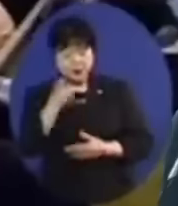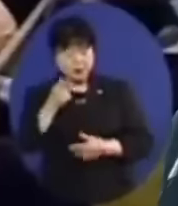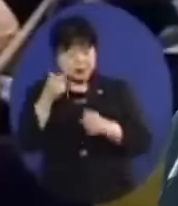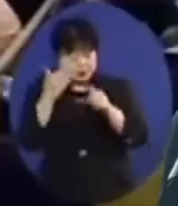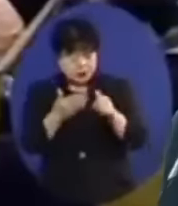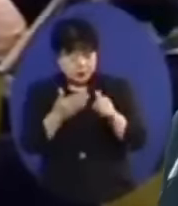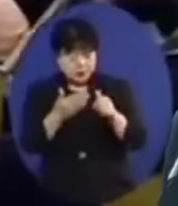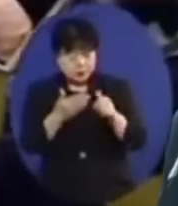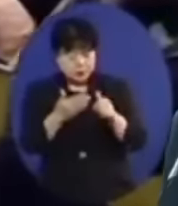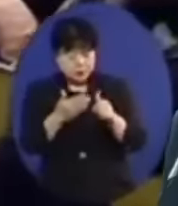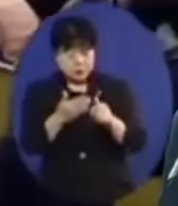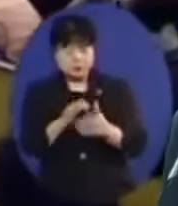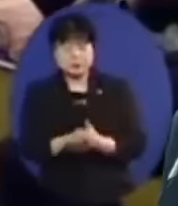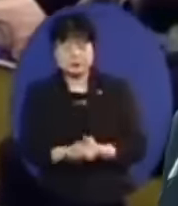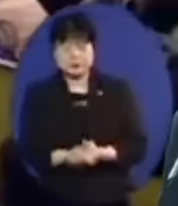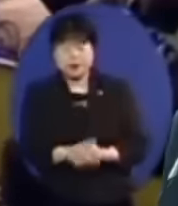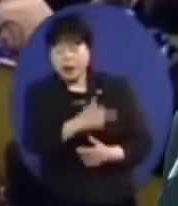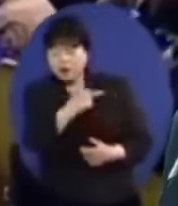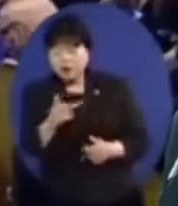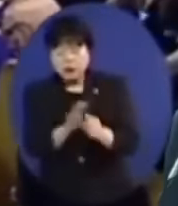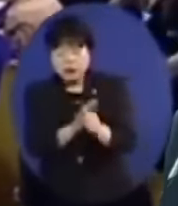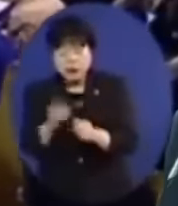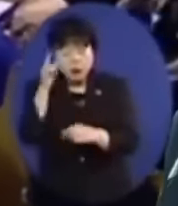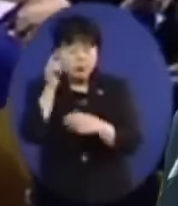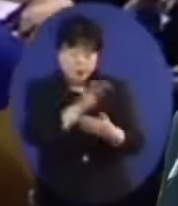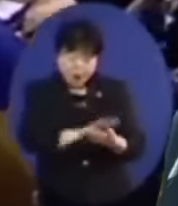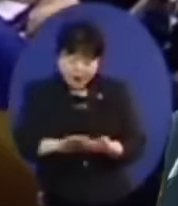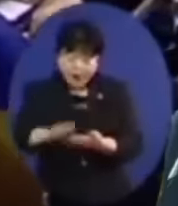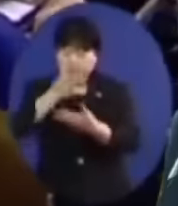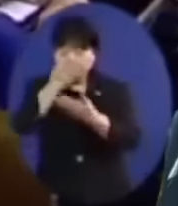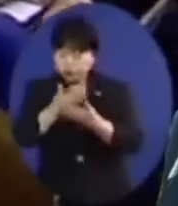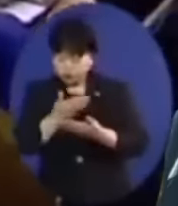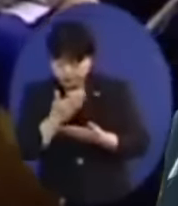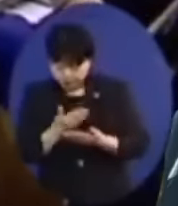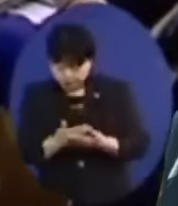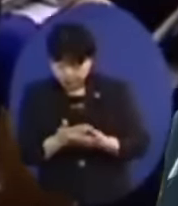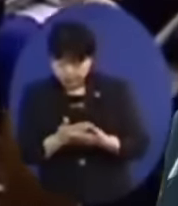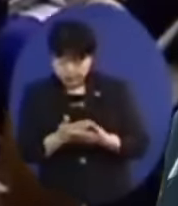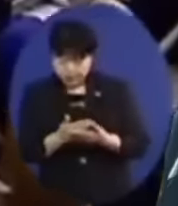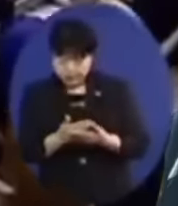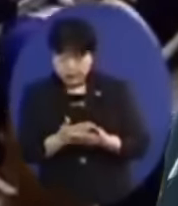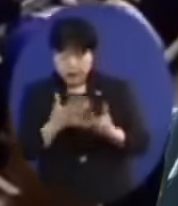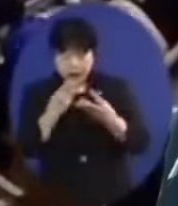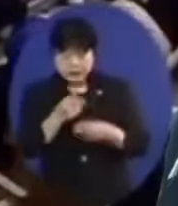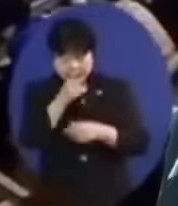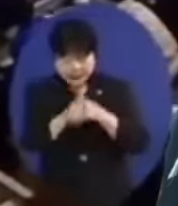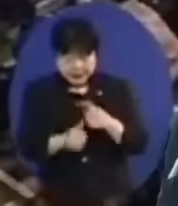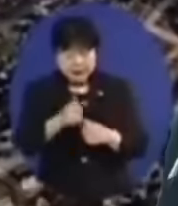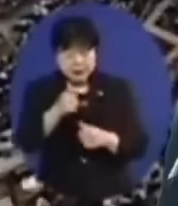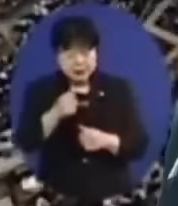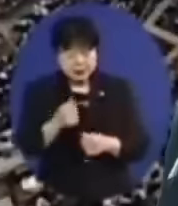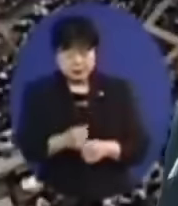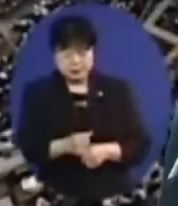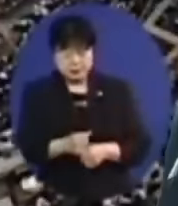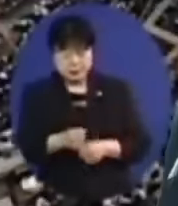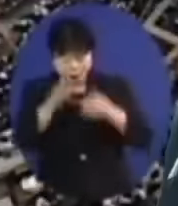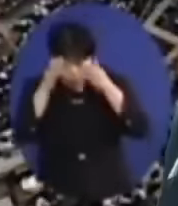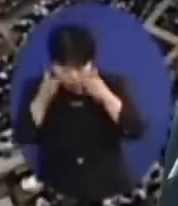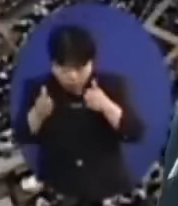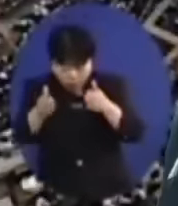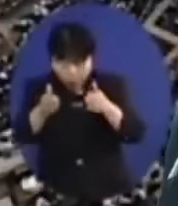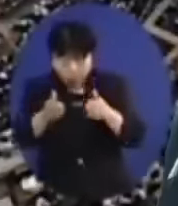아버지께서 우리 모든 성도들에게 큰 위로와 평안을 주시옵시고 언제나 하나님 보좌를 바라보고